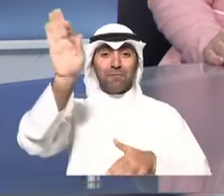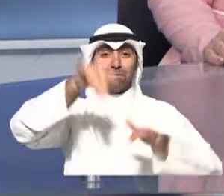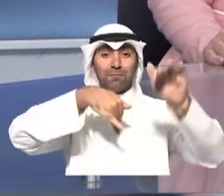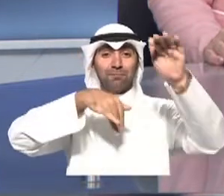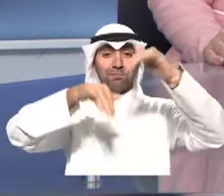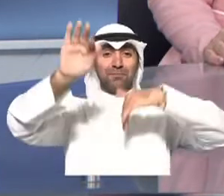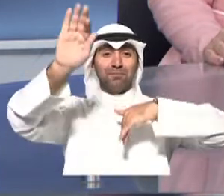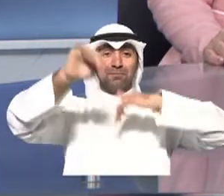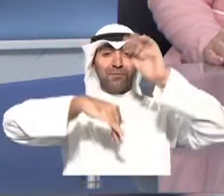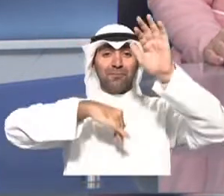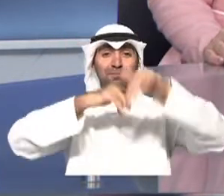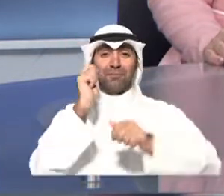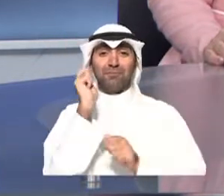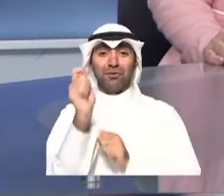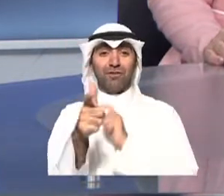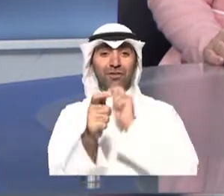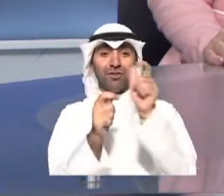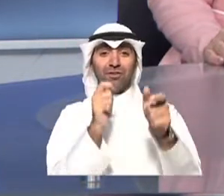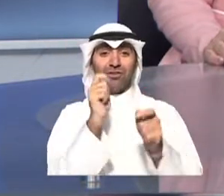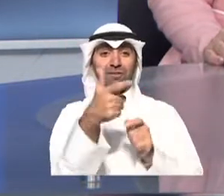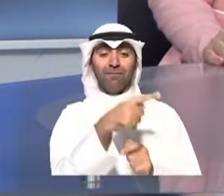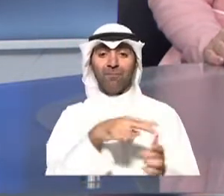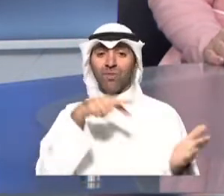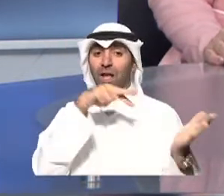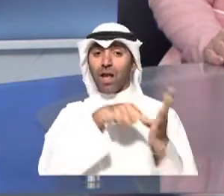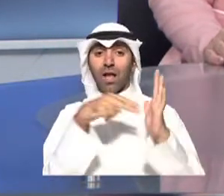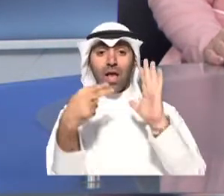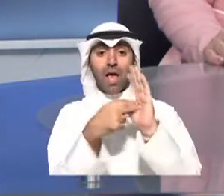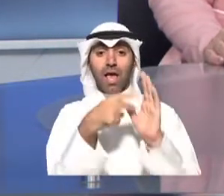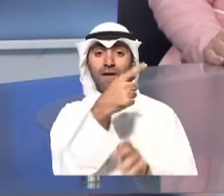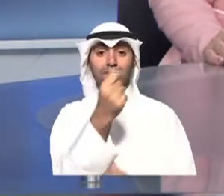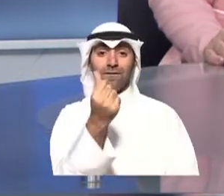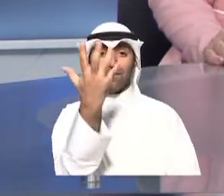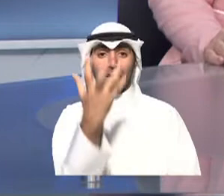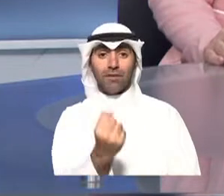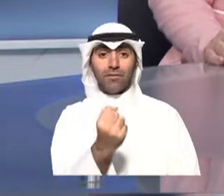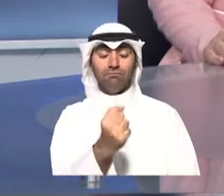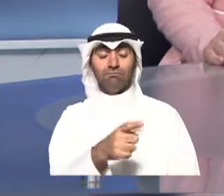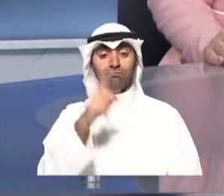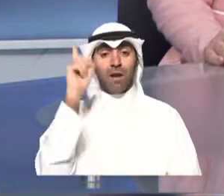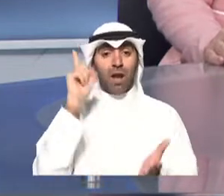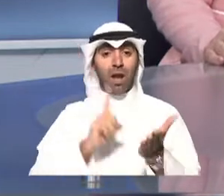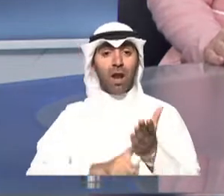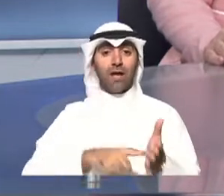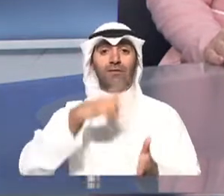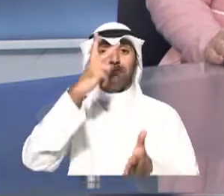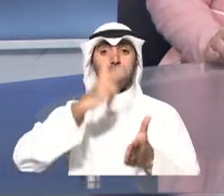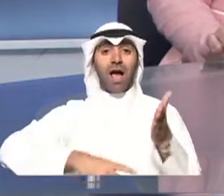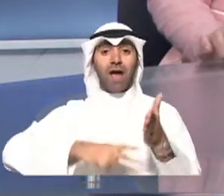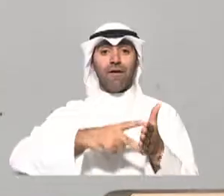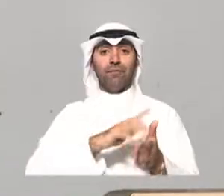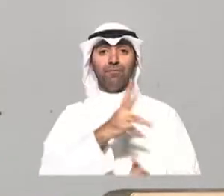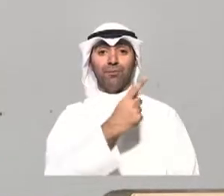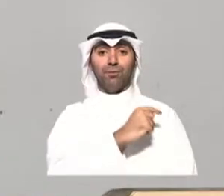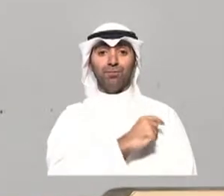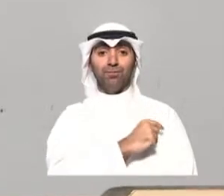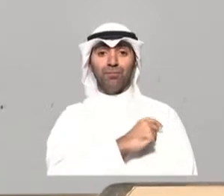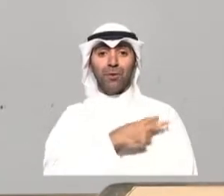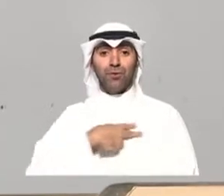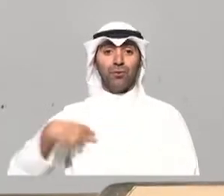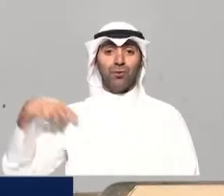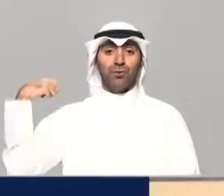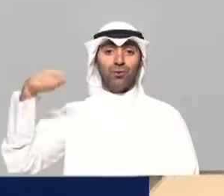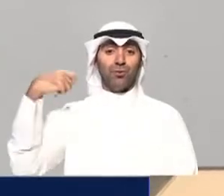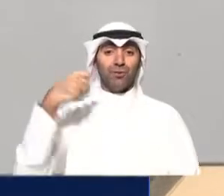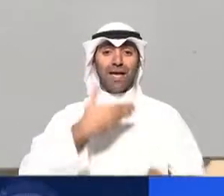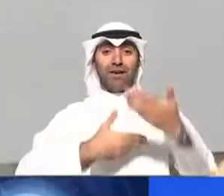عمل تلك العروضات مع من سلامة وصحة للعروض عبر مفتشيها. مع اقتراب مناسبة